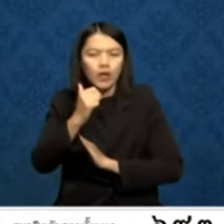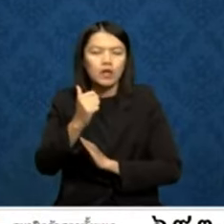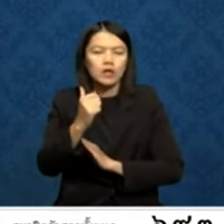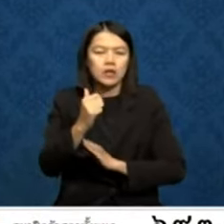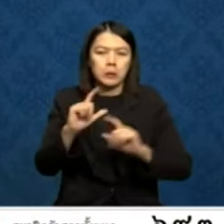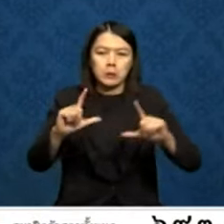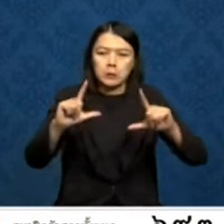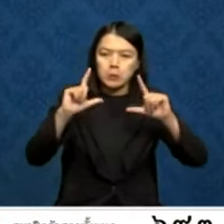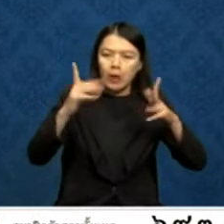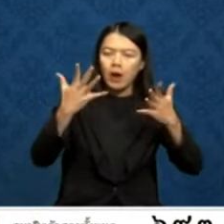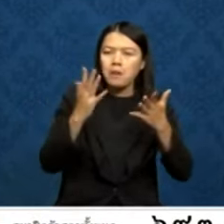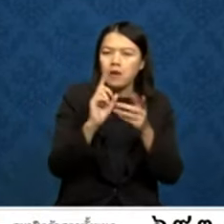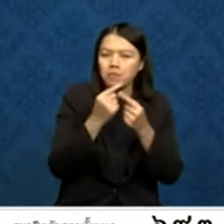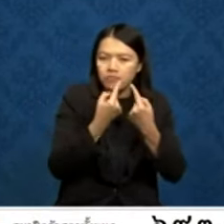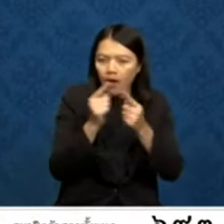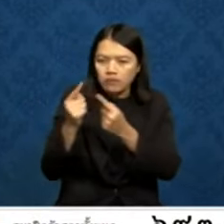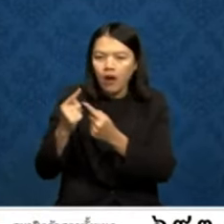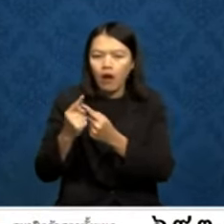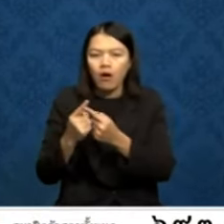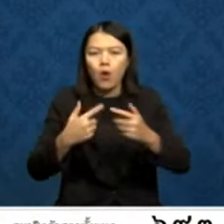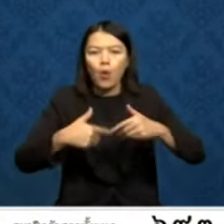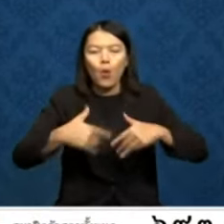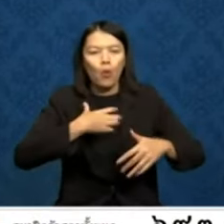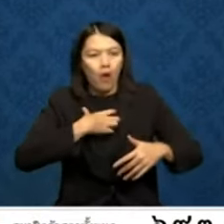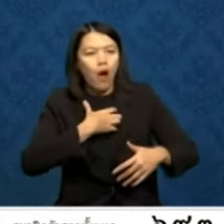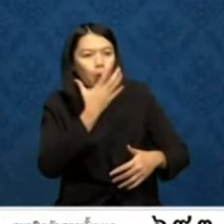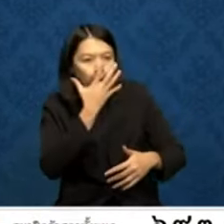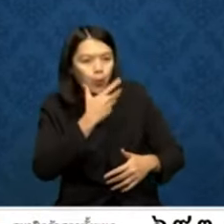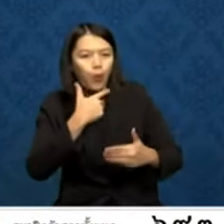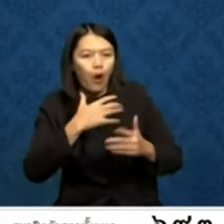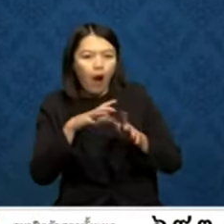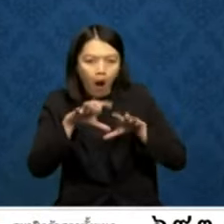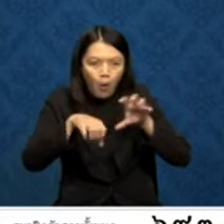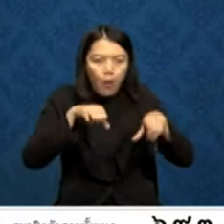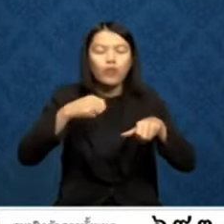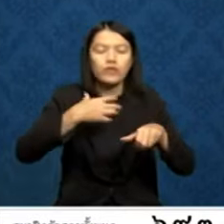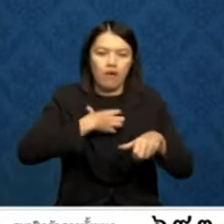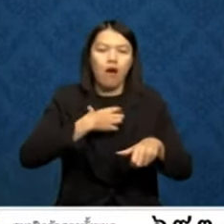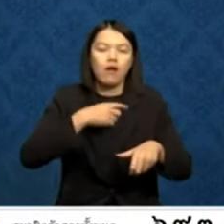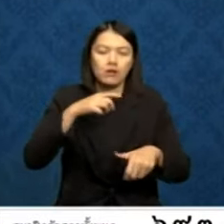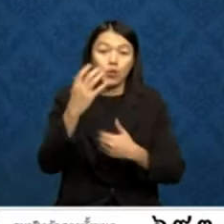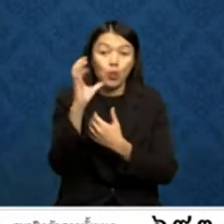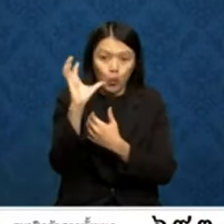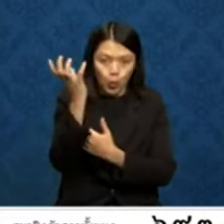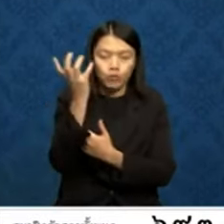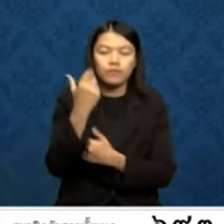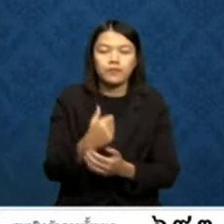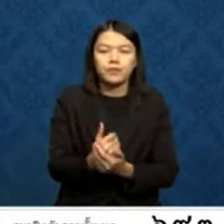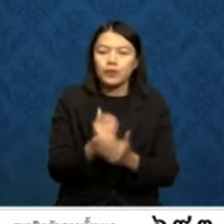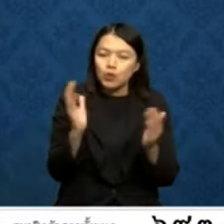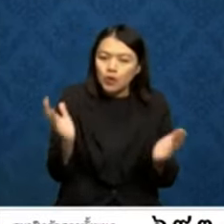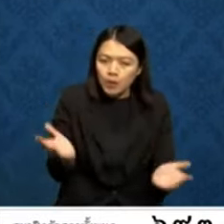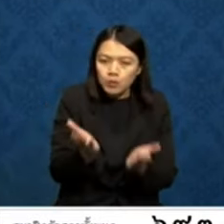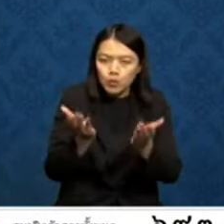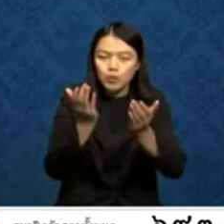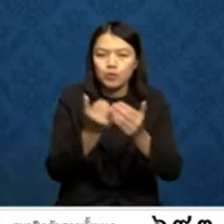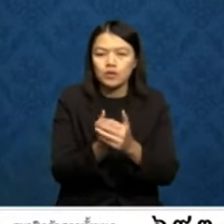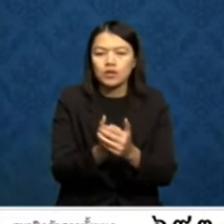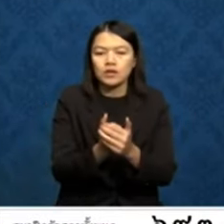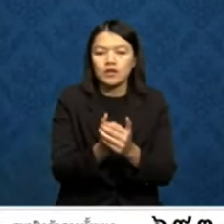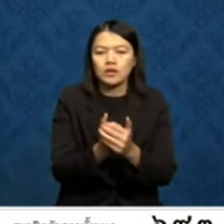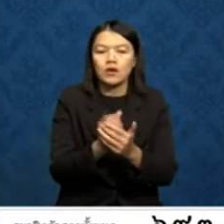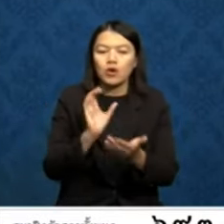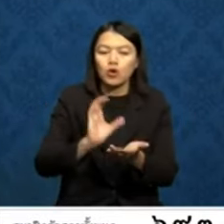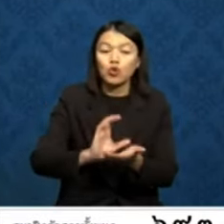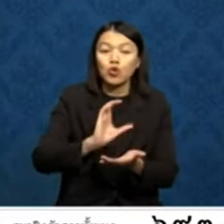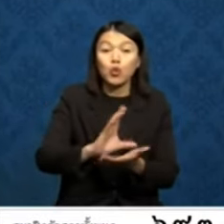แตกต่างและสามารถตอบสนองต่อความต้องการของผู้บริโภคทั่วโลก รวมทั้งจะสนับสนุนการสอดแทรกทุนท